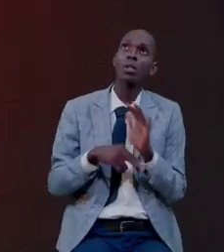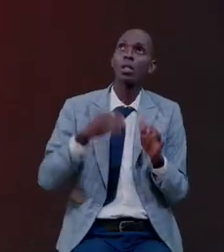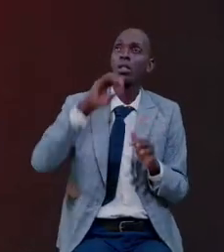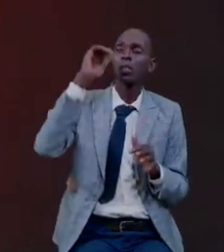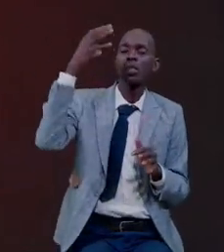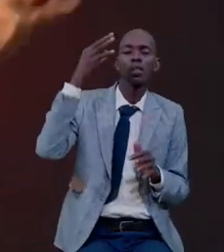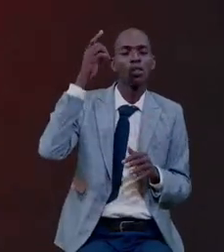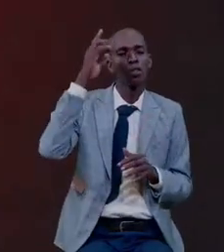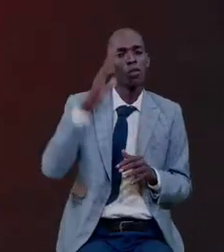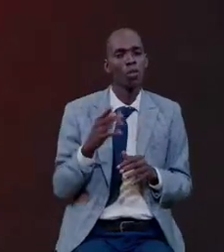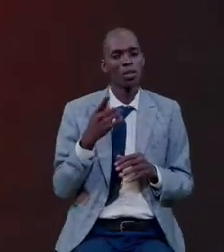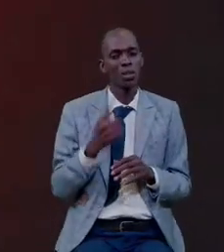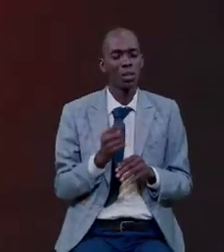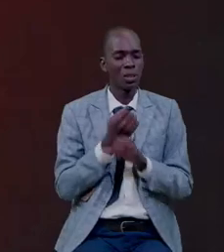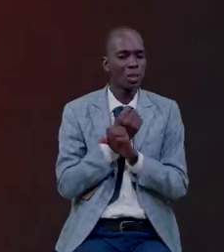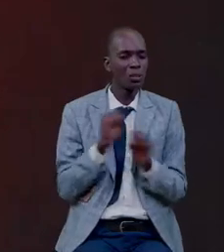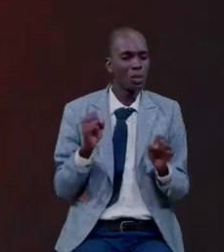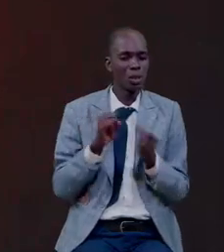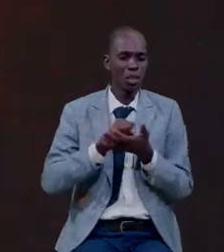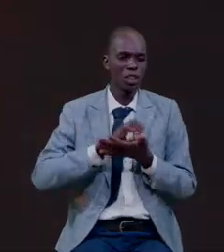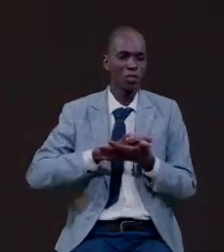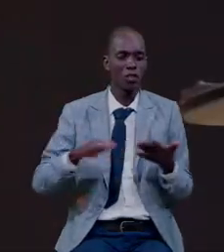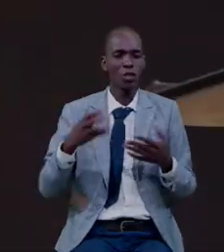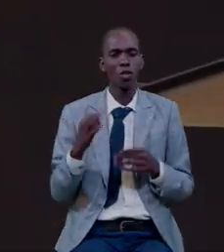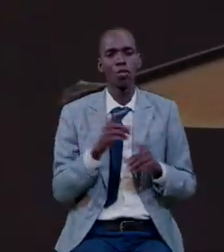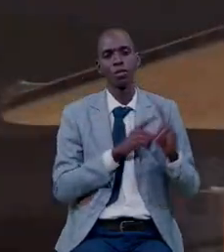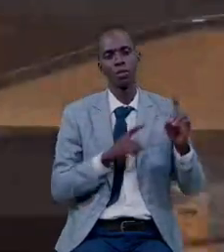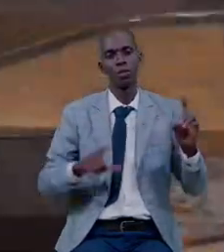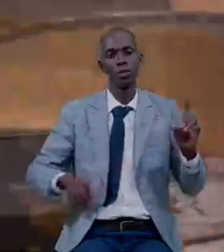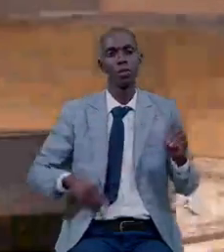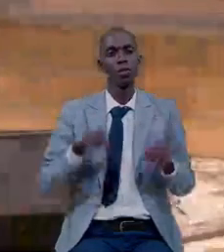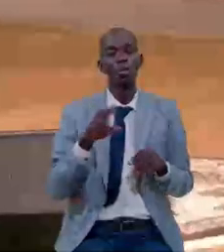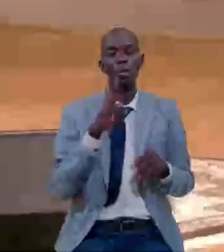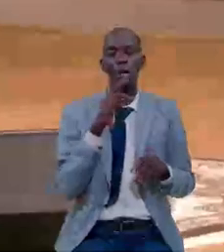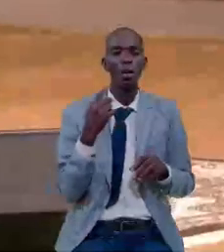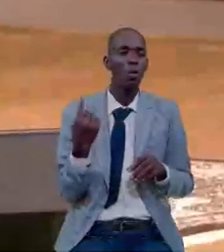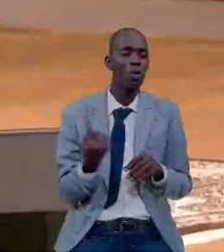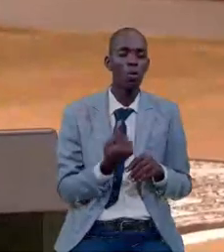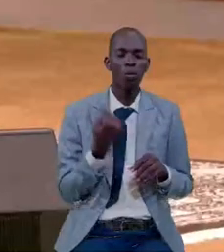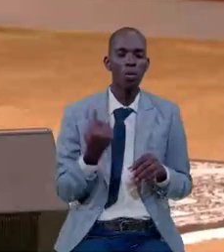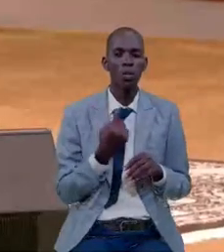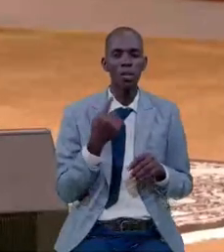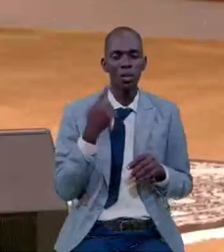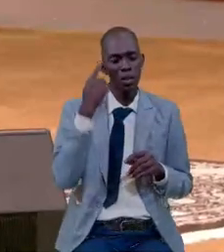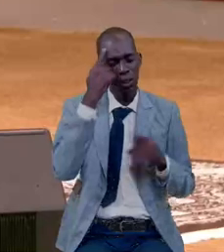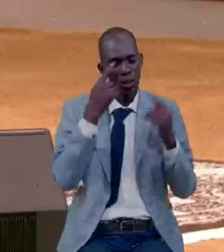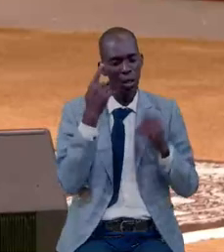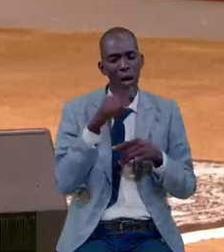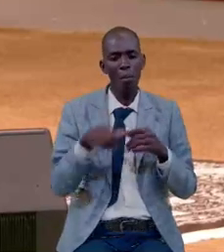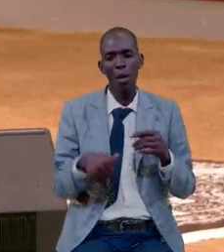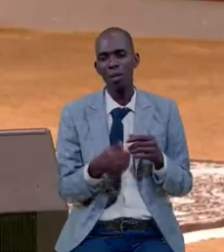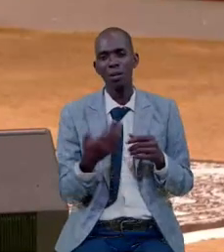de cette vie. Alors, ils ne peuvent pas venir à la grâce de Dieu, au salut du Seigneur, à la sanctification du